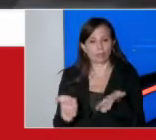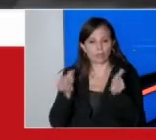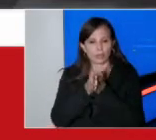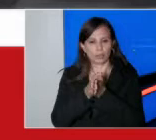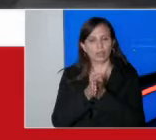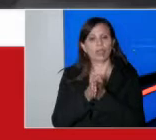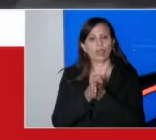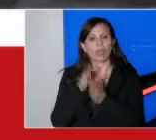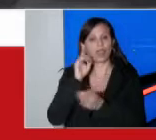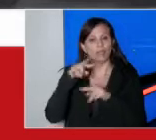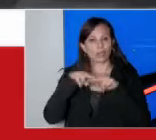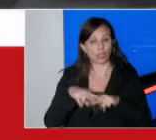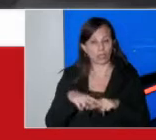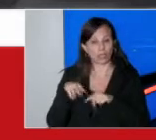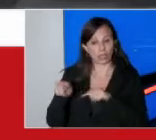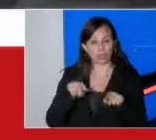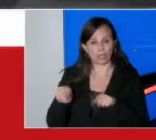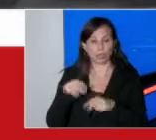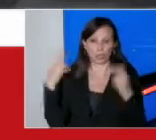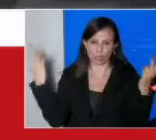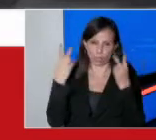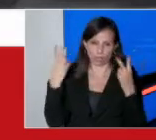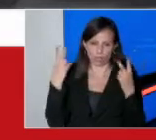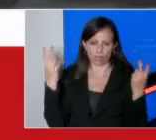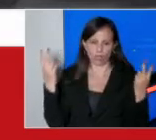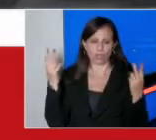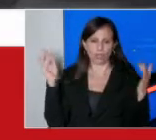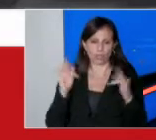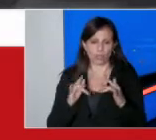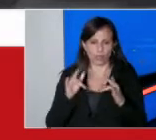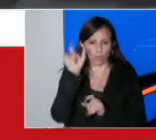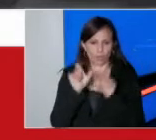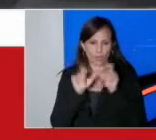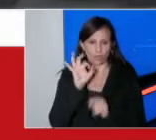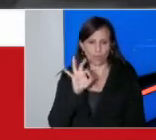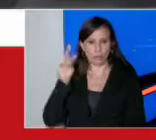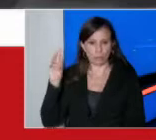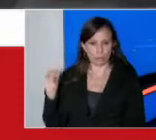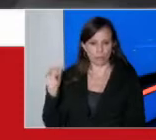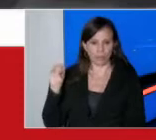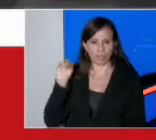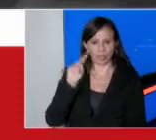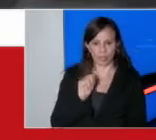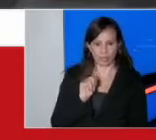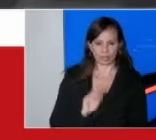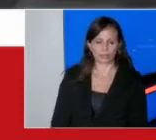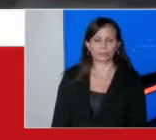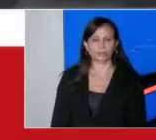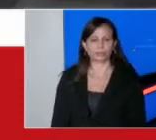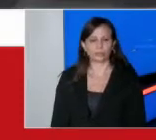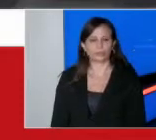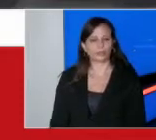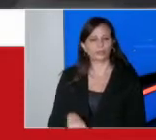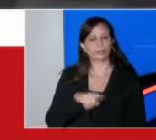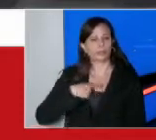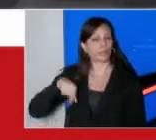שמדברים וכמובן התביעות האזרחיות של מני נפתלי. כן. מרגולי, אנחנו מקשיבים לעדות